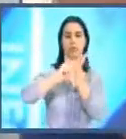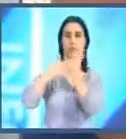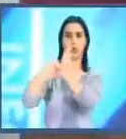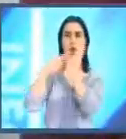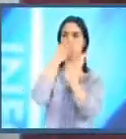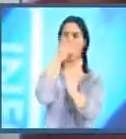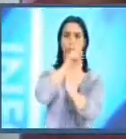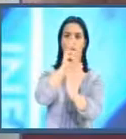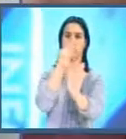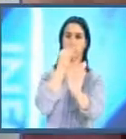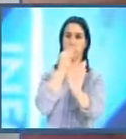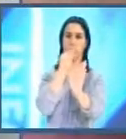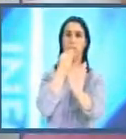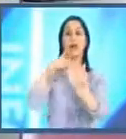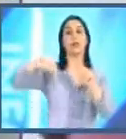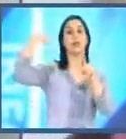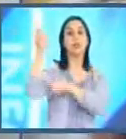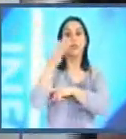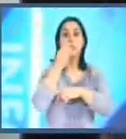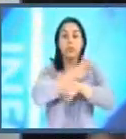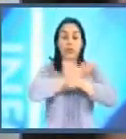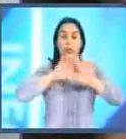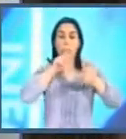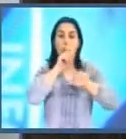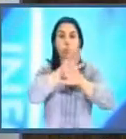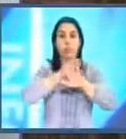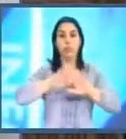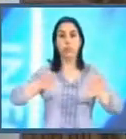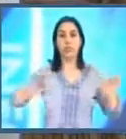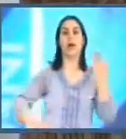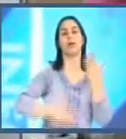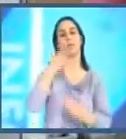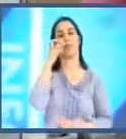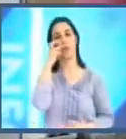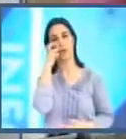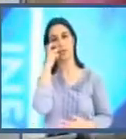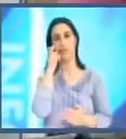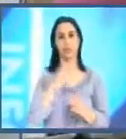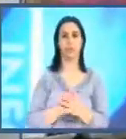nens. Després de dinar, el silenci s'apodera del centre, ja que comença la migdiada.